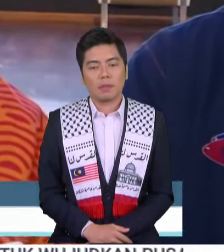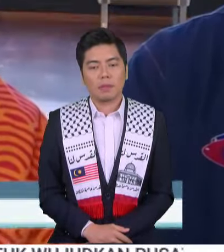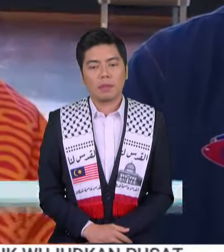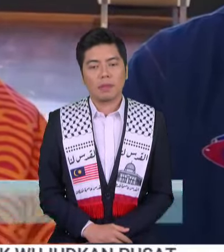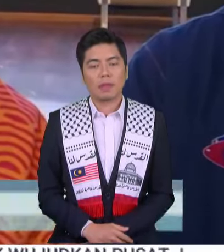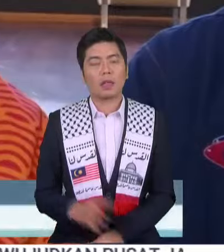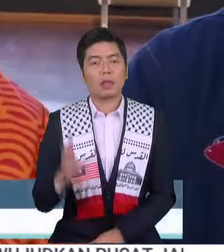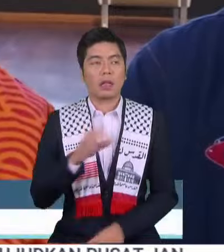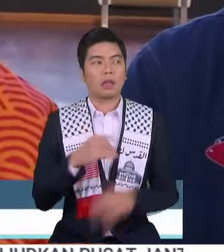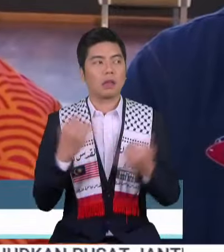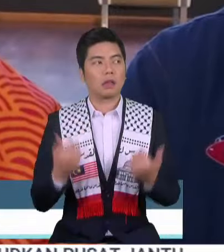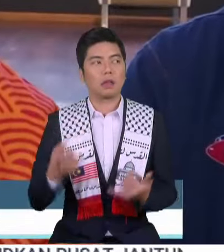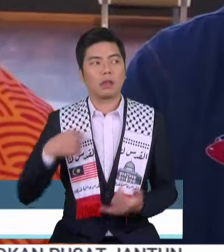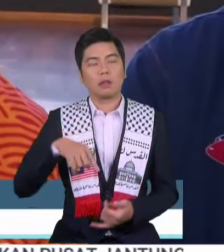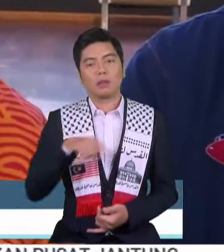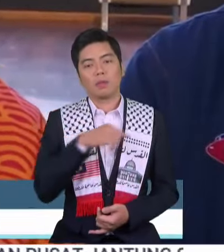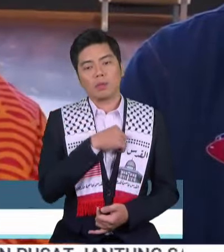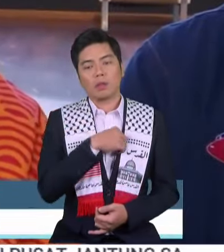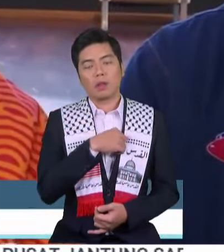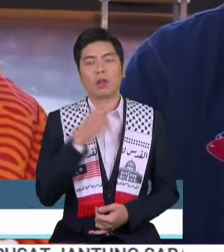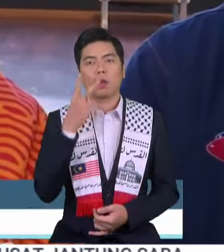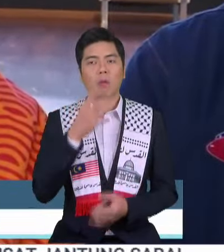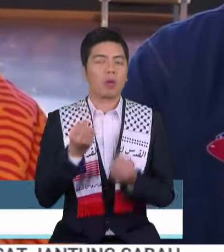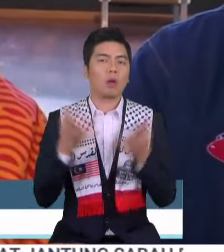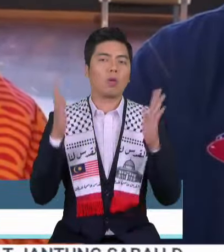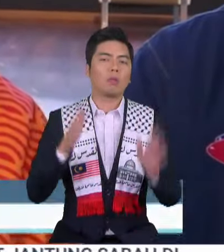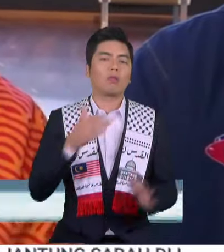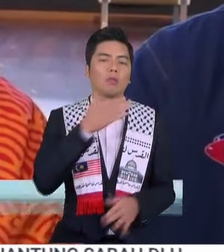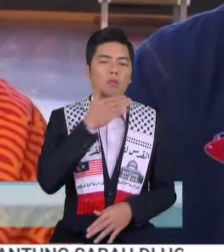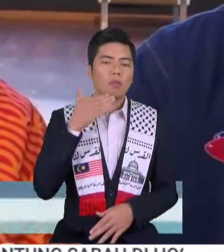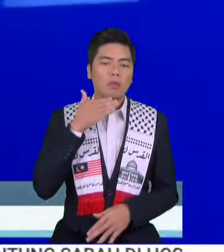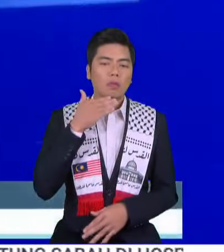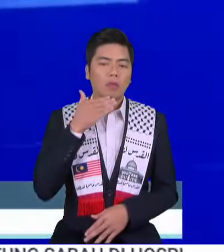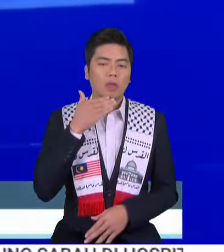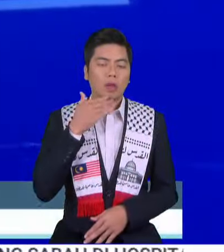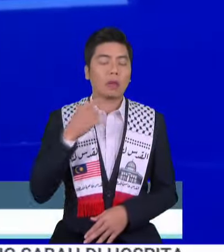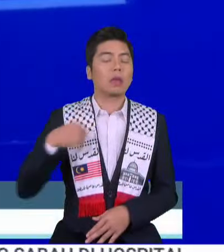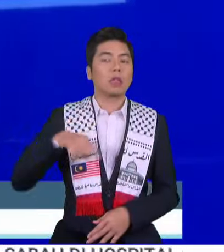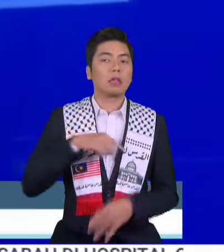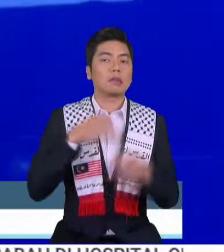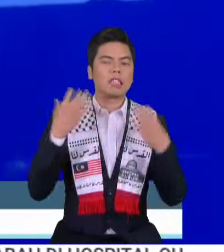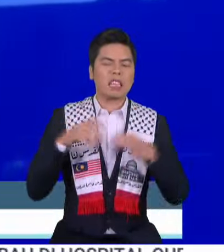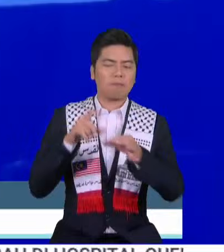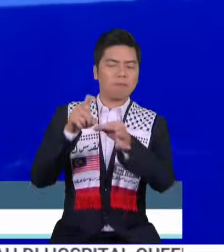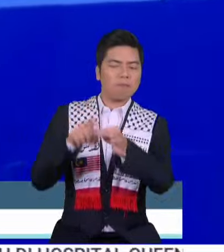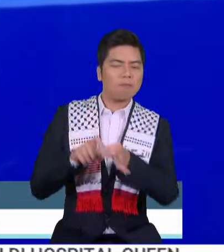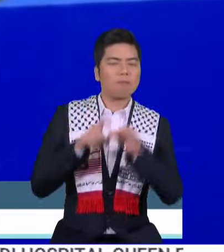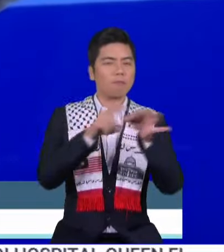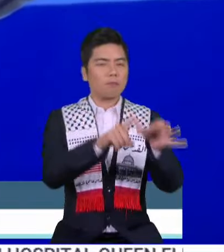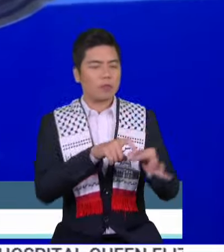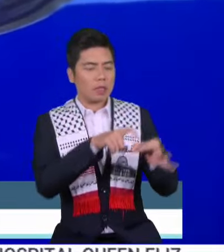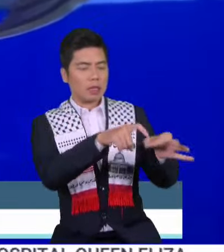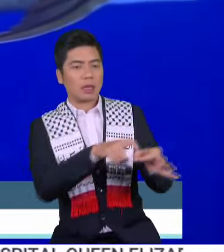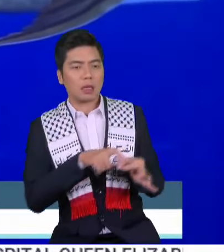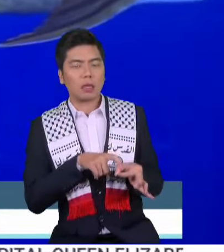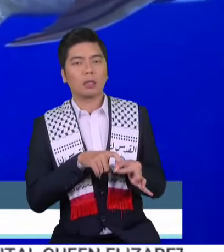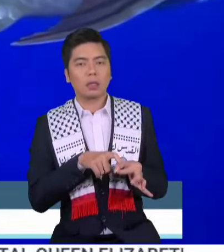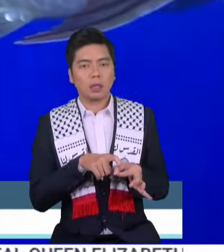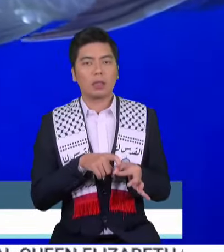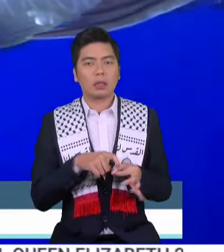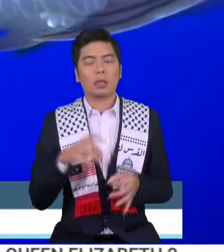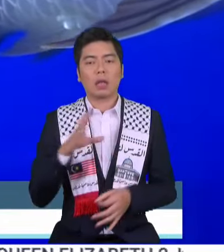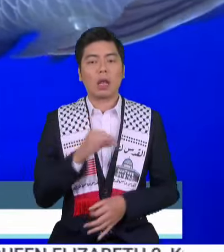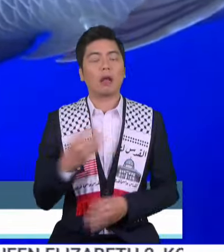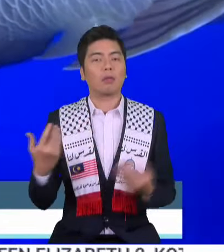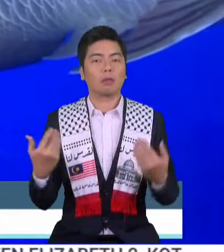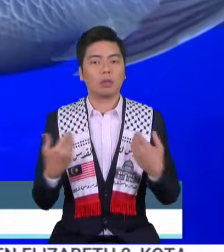Dan sekarang ini kita dapati banyak golongan muda yang kita cuba tarik. Dan kita juga ada pertukaran-pertukaran yang